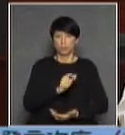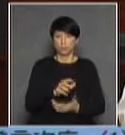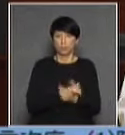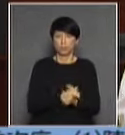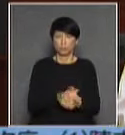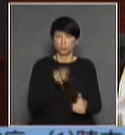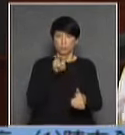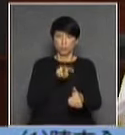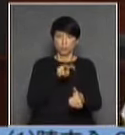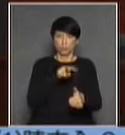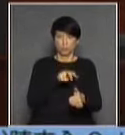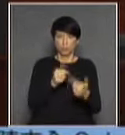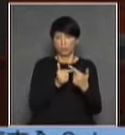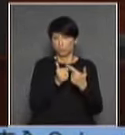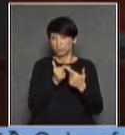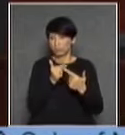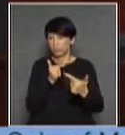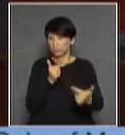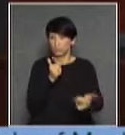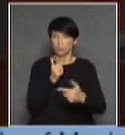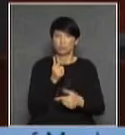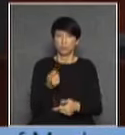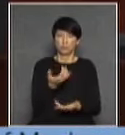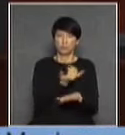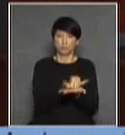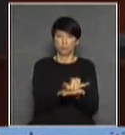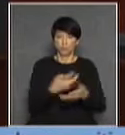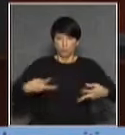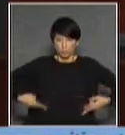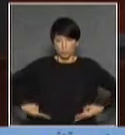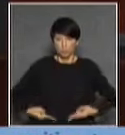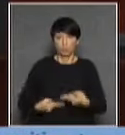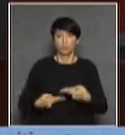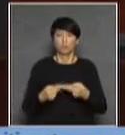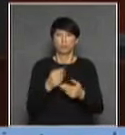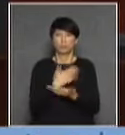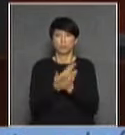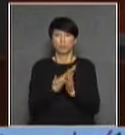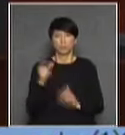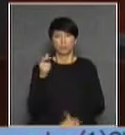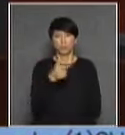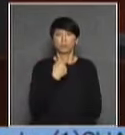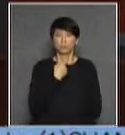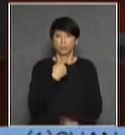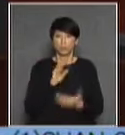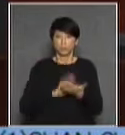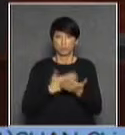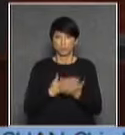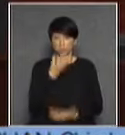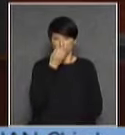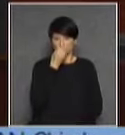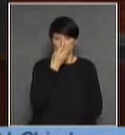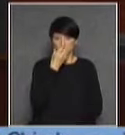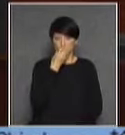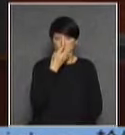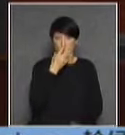中老啊。咁當然呢個涉及到財政同埋好多絕育嘅問題啦。咁但係香港喺呢一方面咧，係極為呢一個嘅